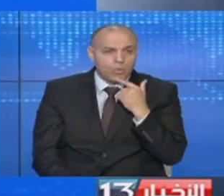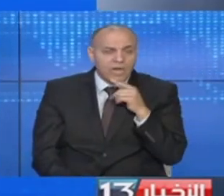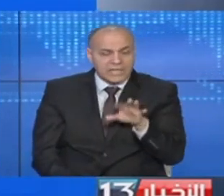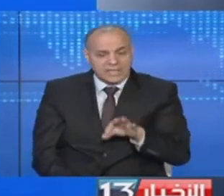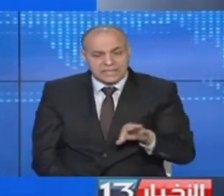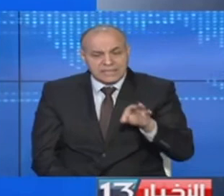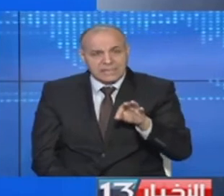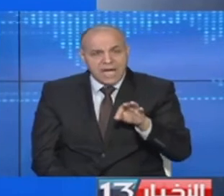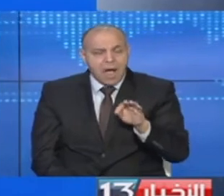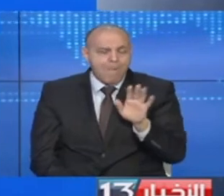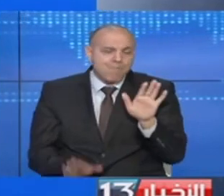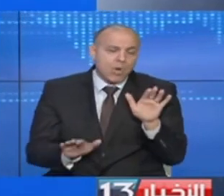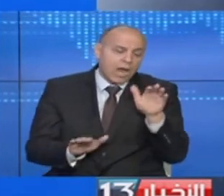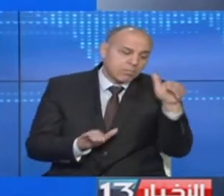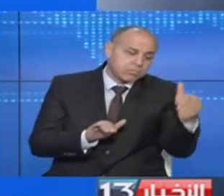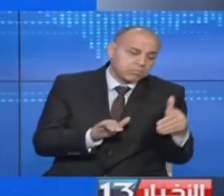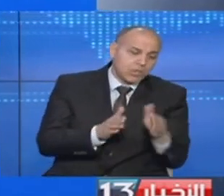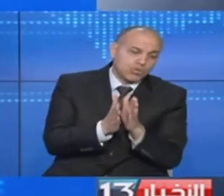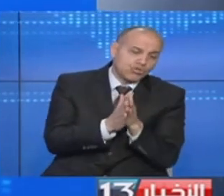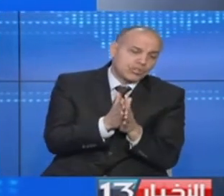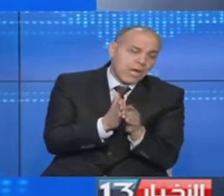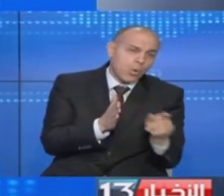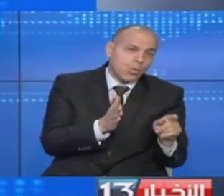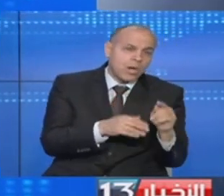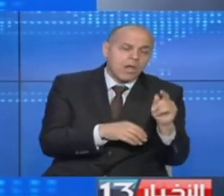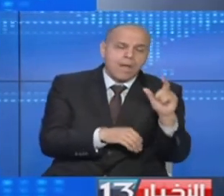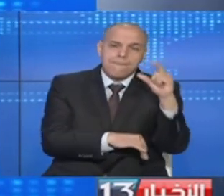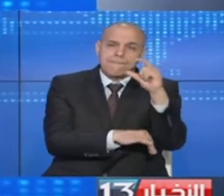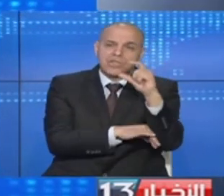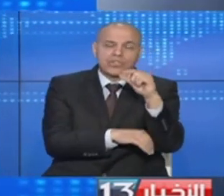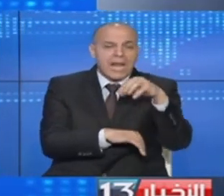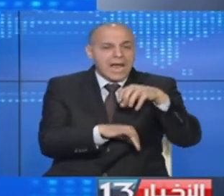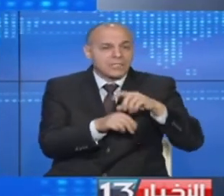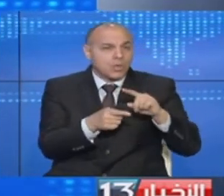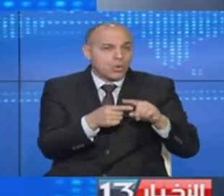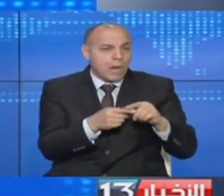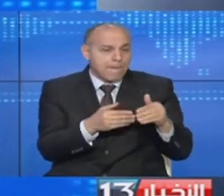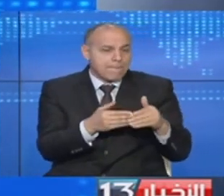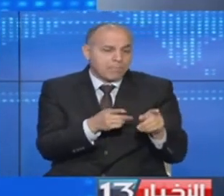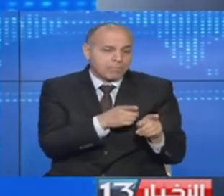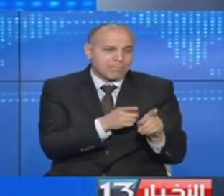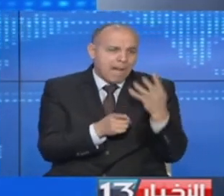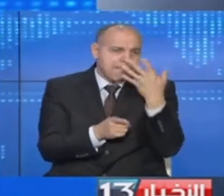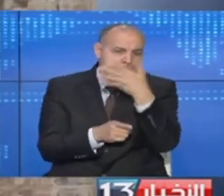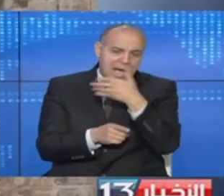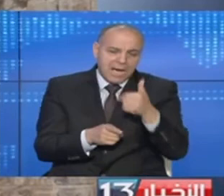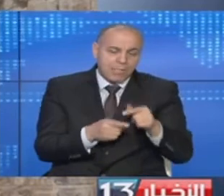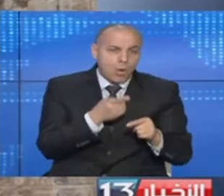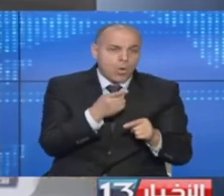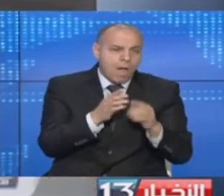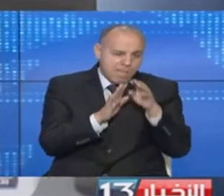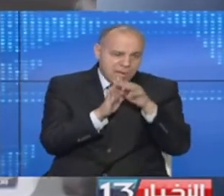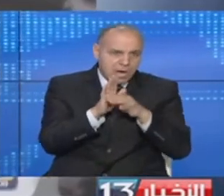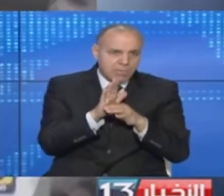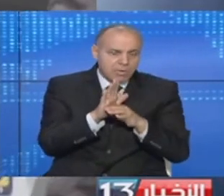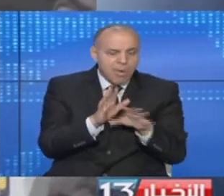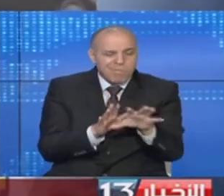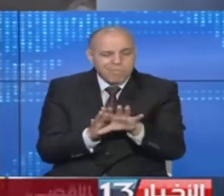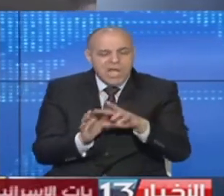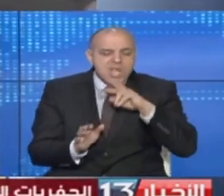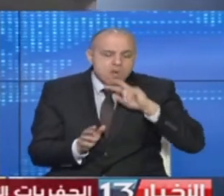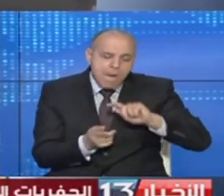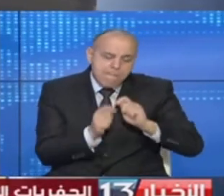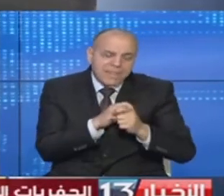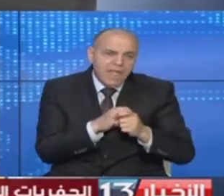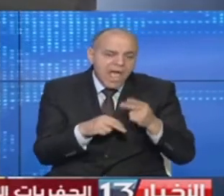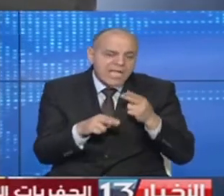ساحة البراق الجدار الغربي للمسجد الأقصى وقرب باب المغاربة ضمن مخطط تهويد منطقة